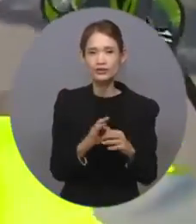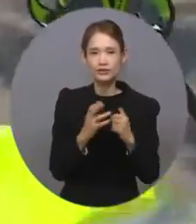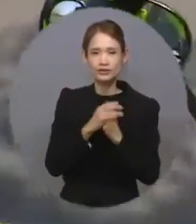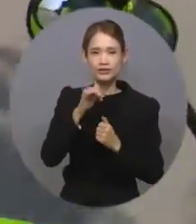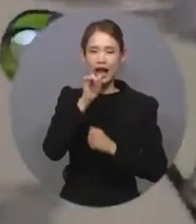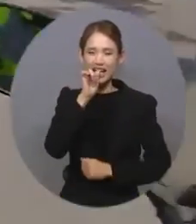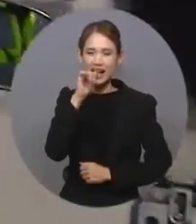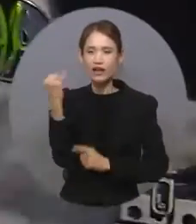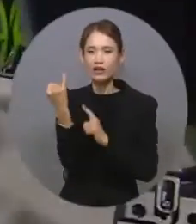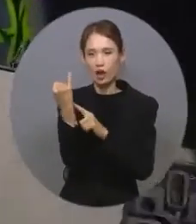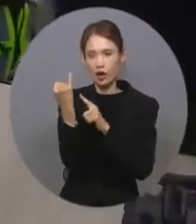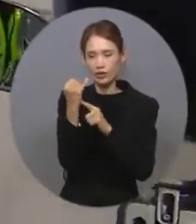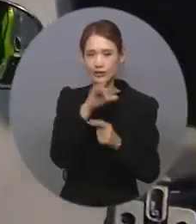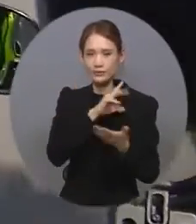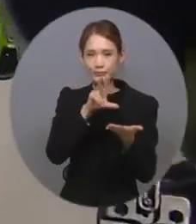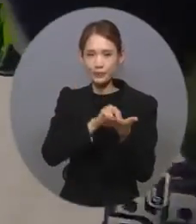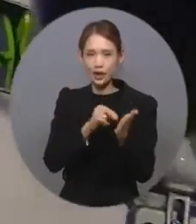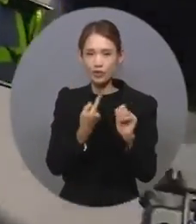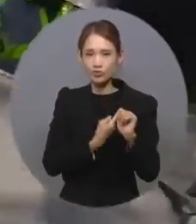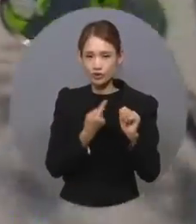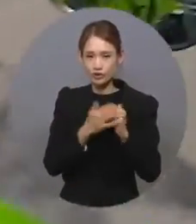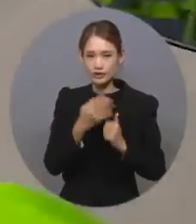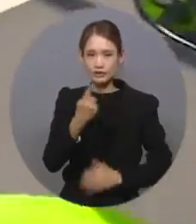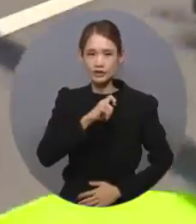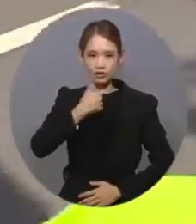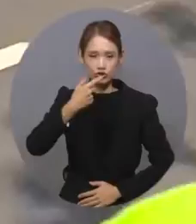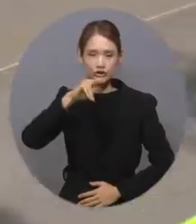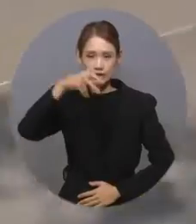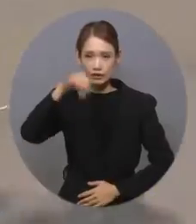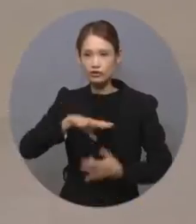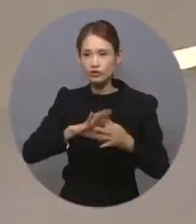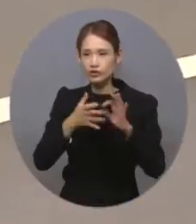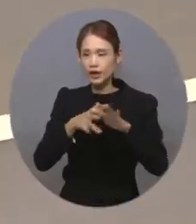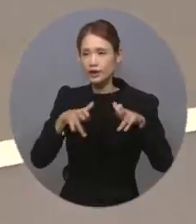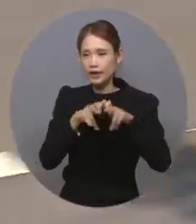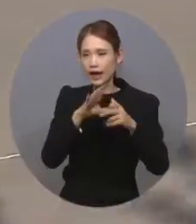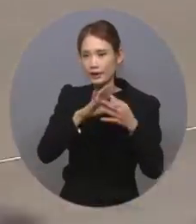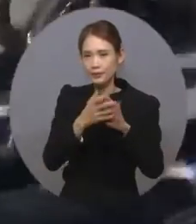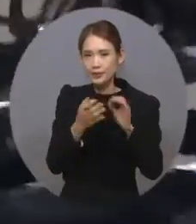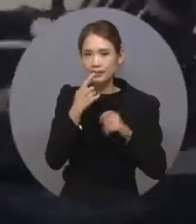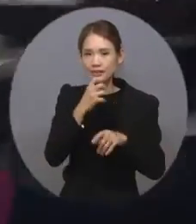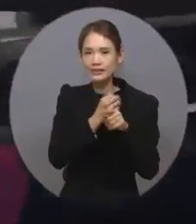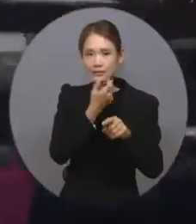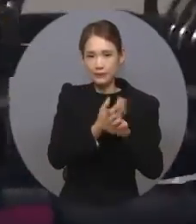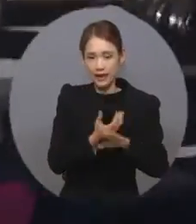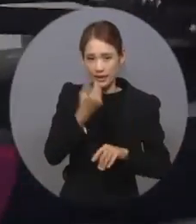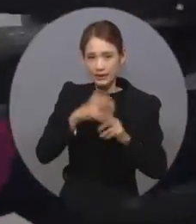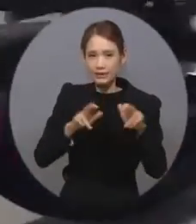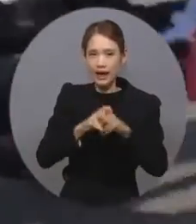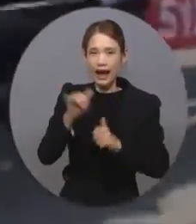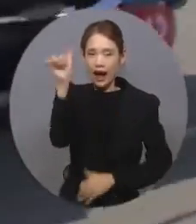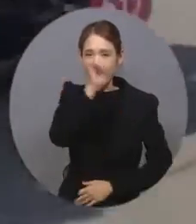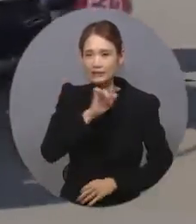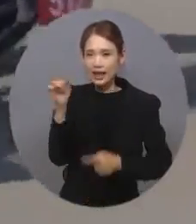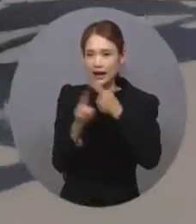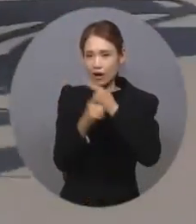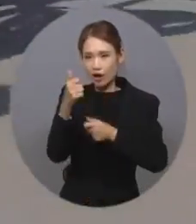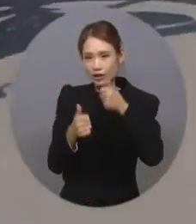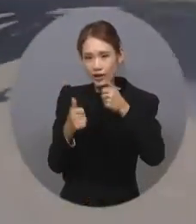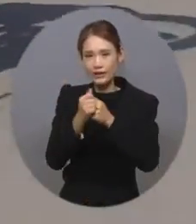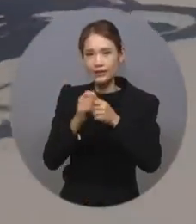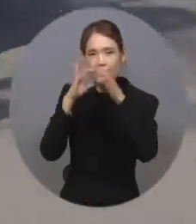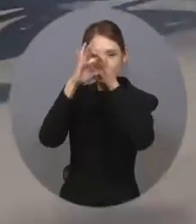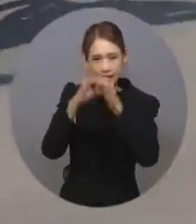수식어가 붙은 이도현 선수는 2016 리우 패럴림픽 여자 개인도로 은메달, 장애인 아시아 경기대회 2연속